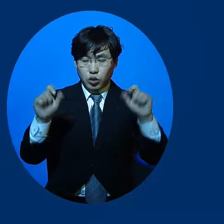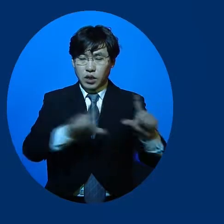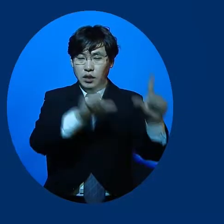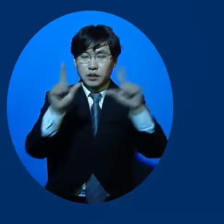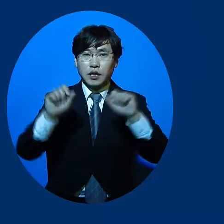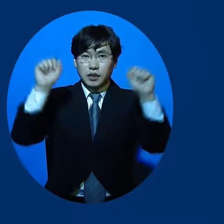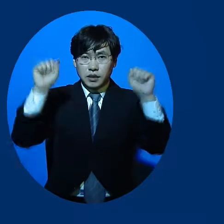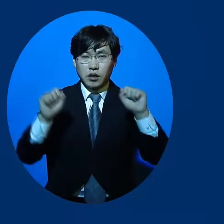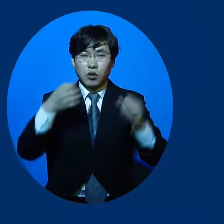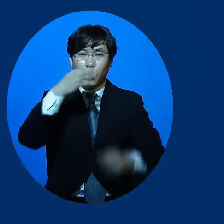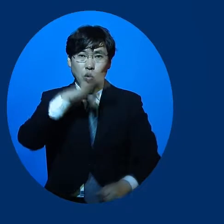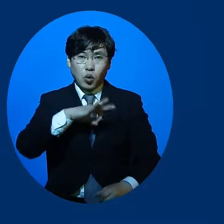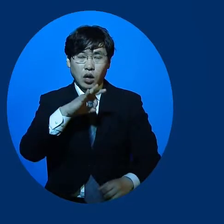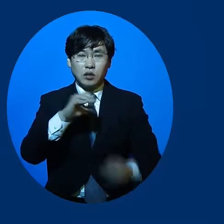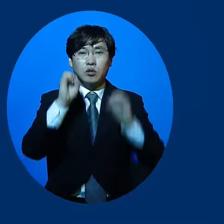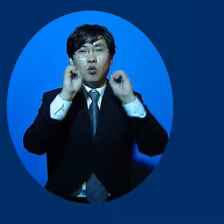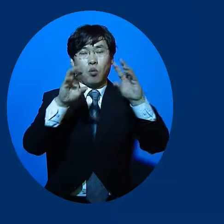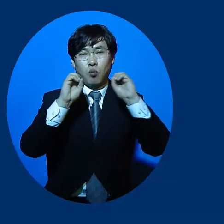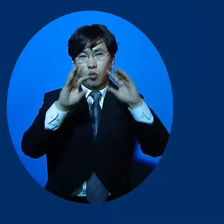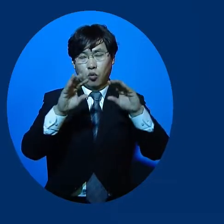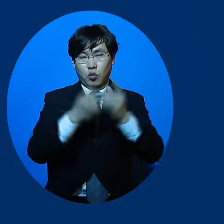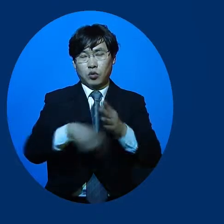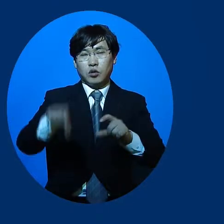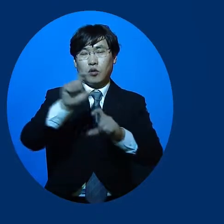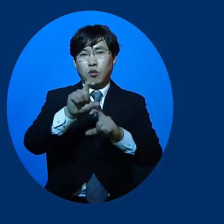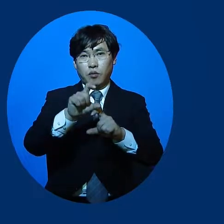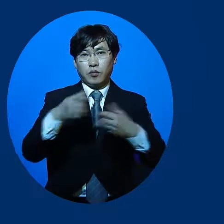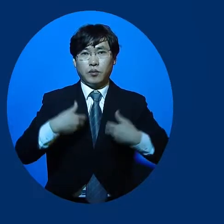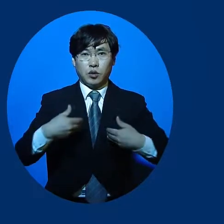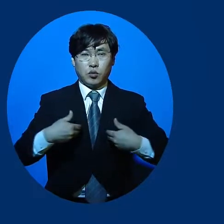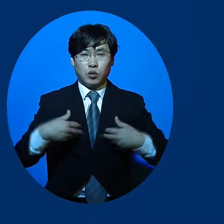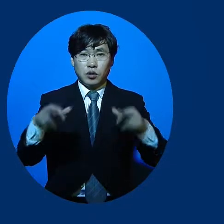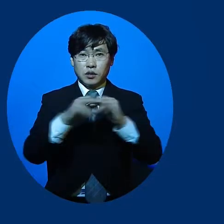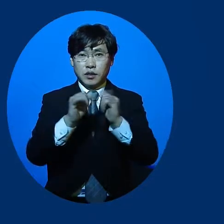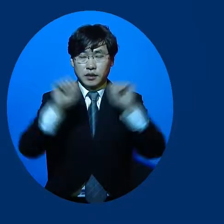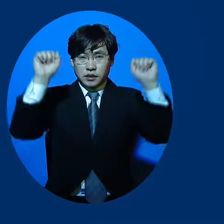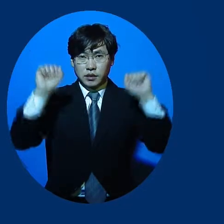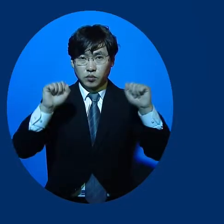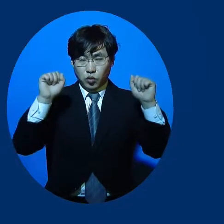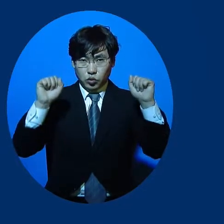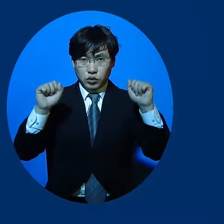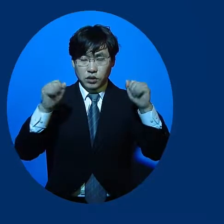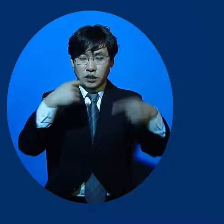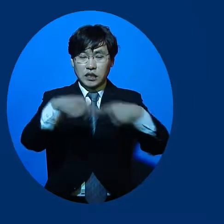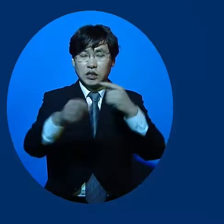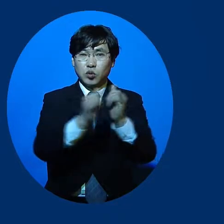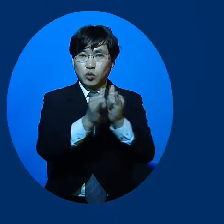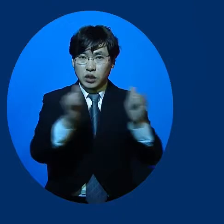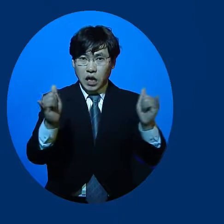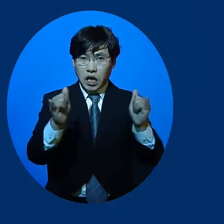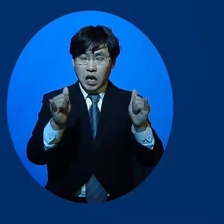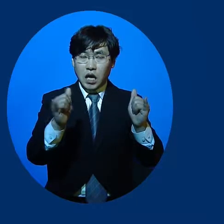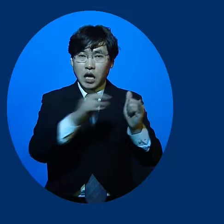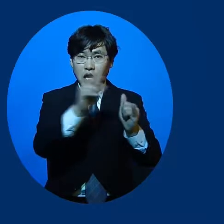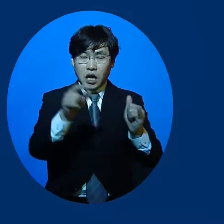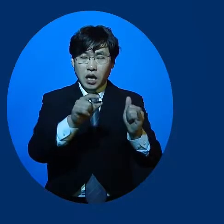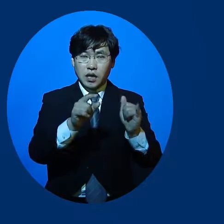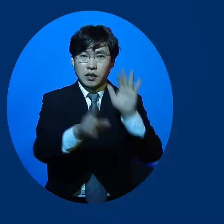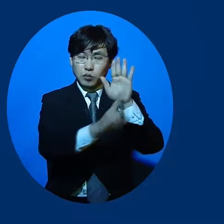효과성을 적극 홍보할 필요가 있습니다. 이를 위해서 장애인 스포츠 지도사 자격을 보유한 지도자를 많이